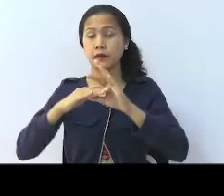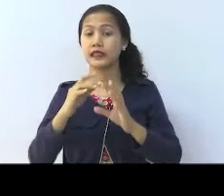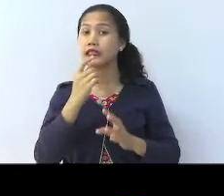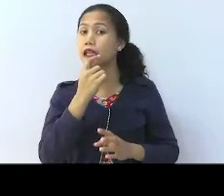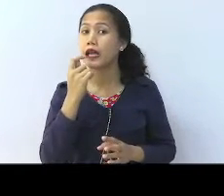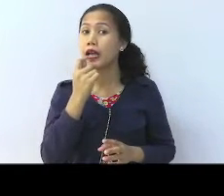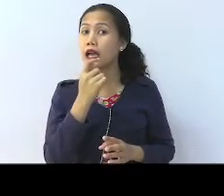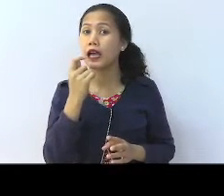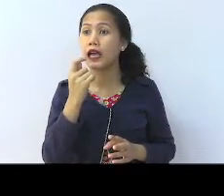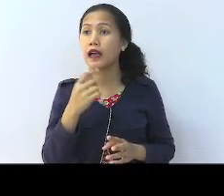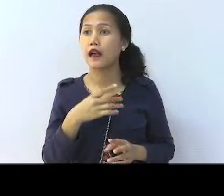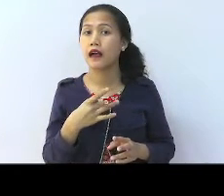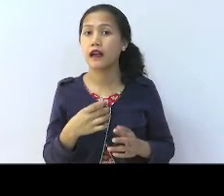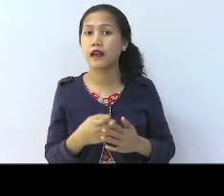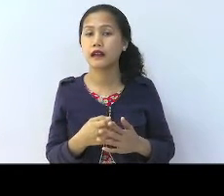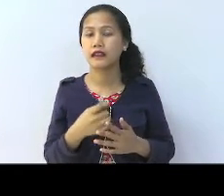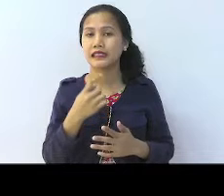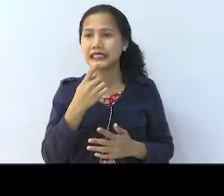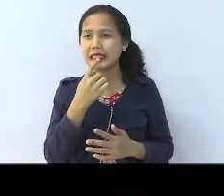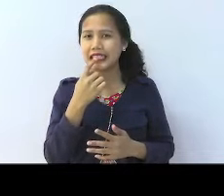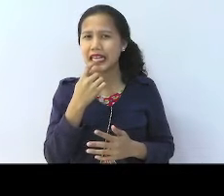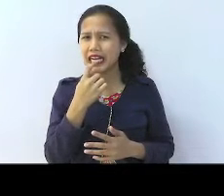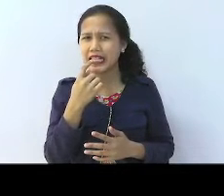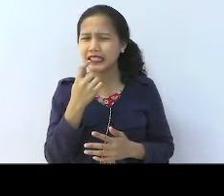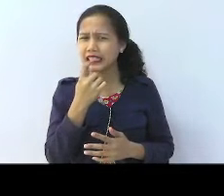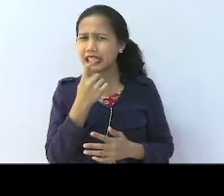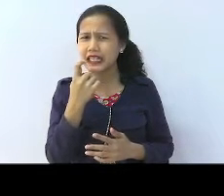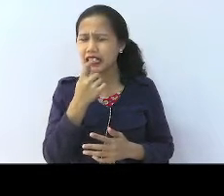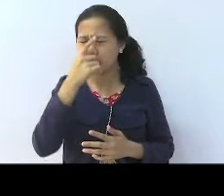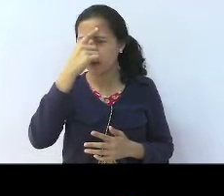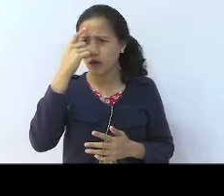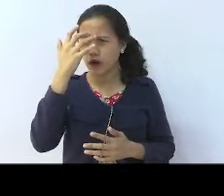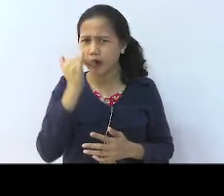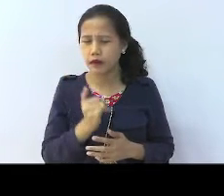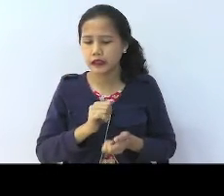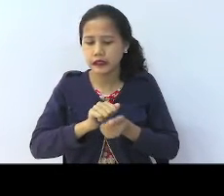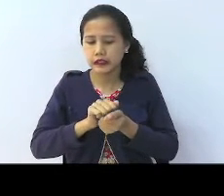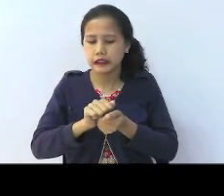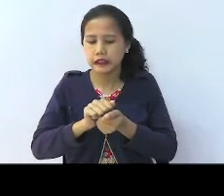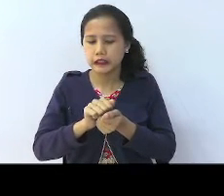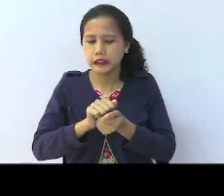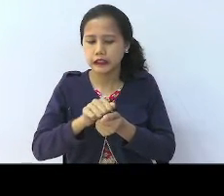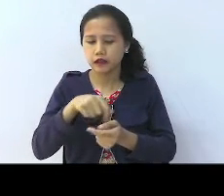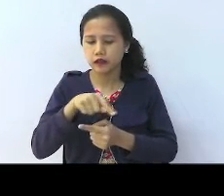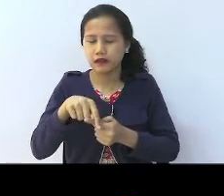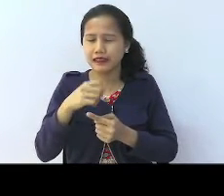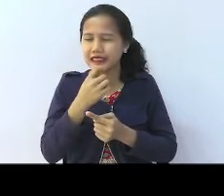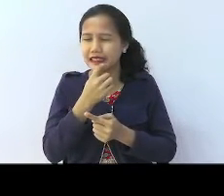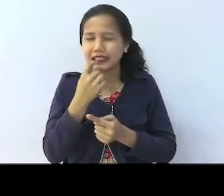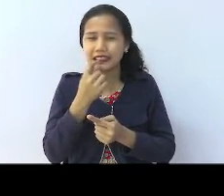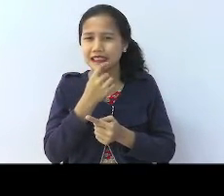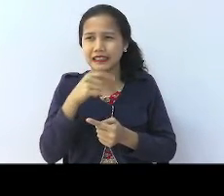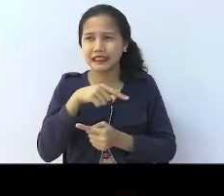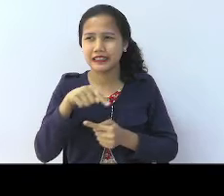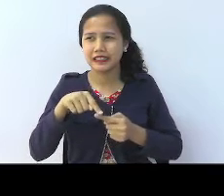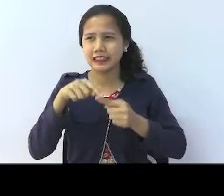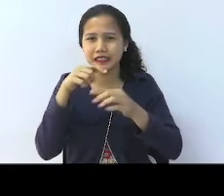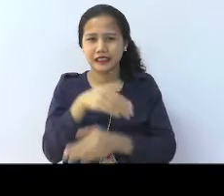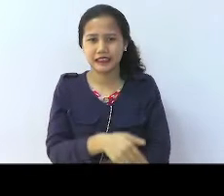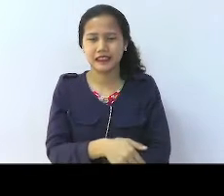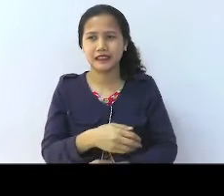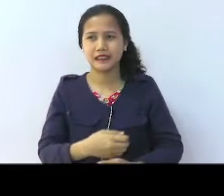na pwedeng maging cause ng pagkahilo. Yan. Pananakit ng ulo, nagkakaroon ng